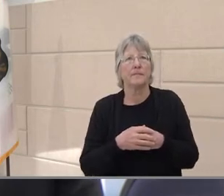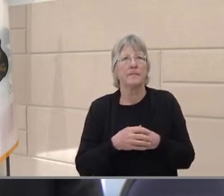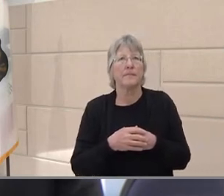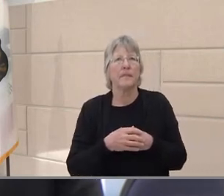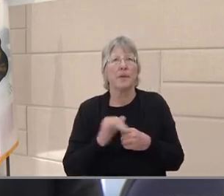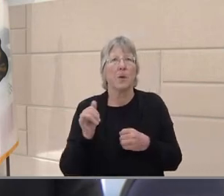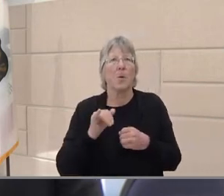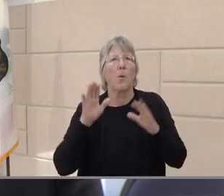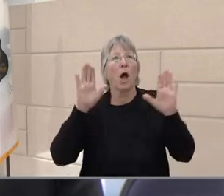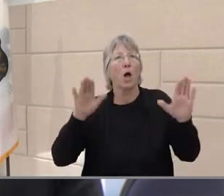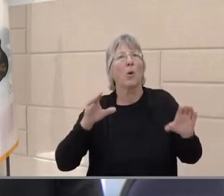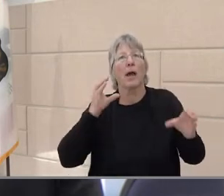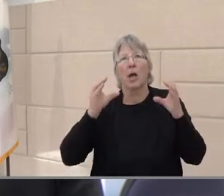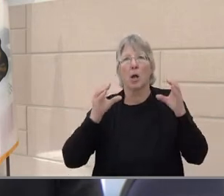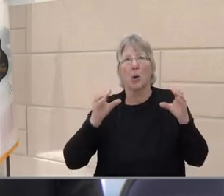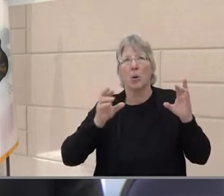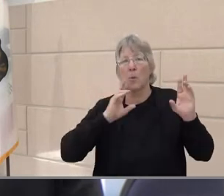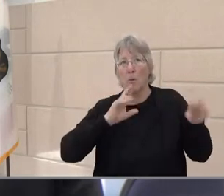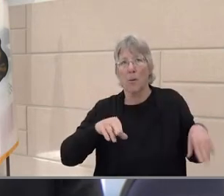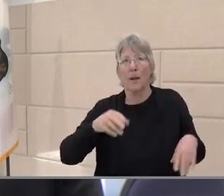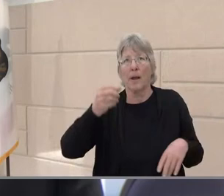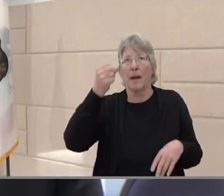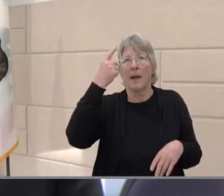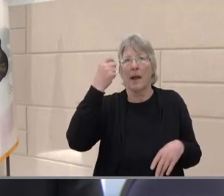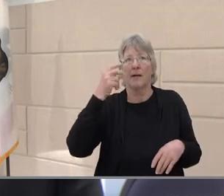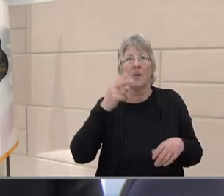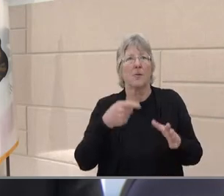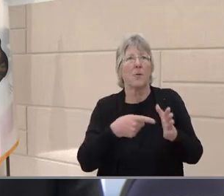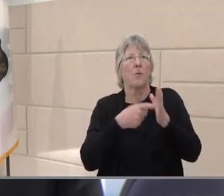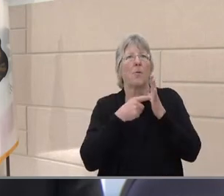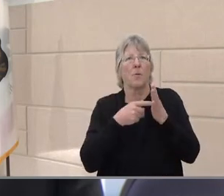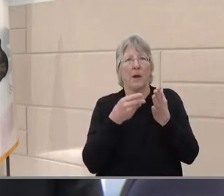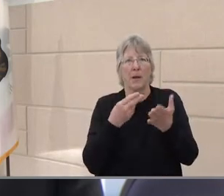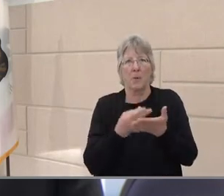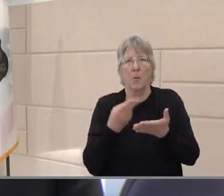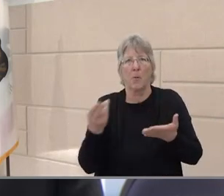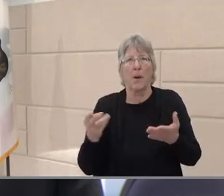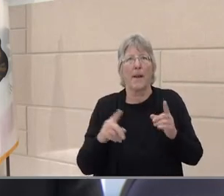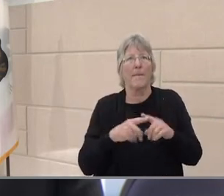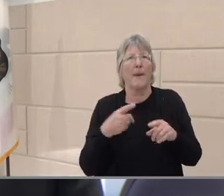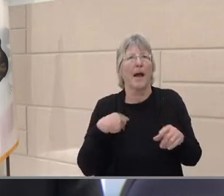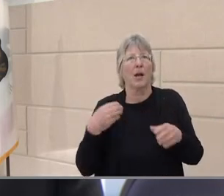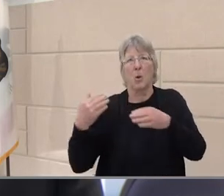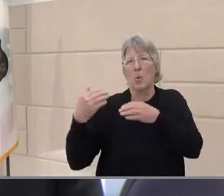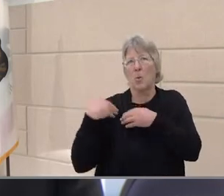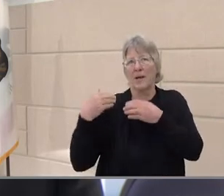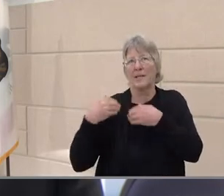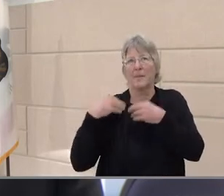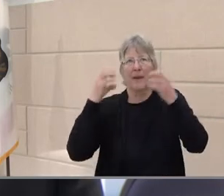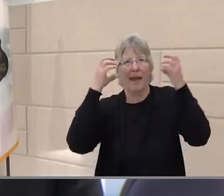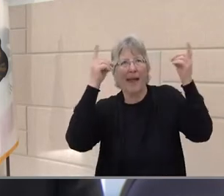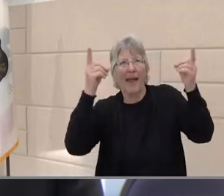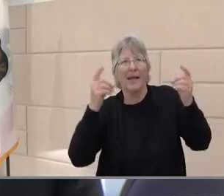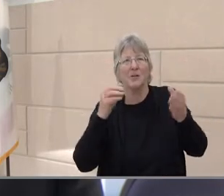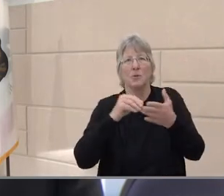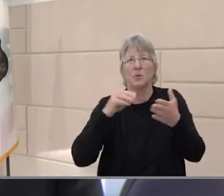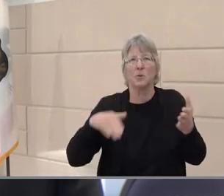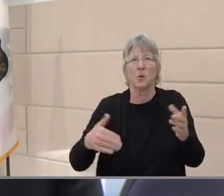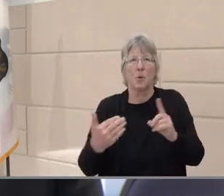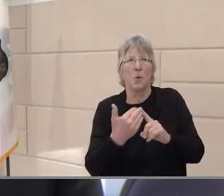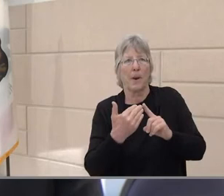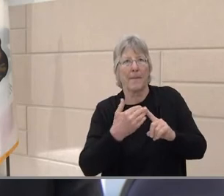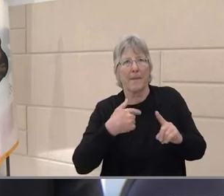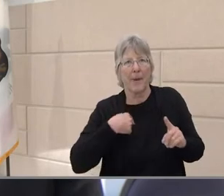របៀបណាទៀតដូច្នេះគឺថារបាយការណ៍តកតងនឹងការផ្សព្វផ្សាយដំណឹងហ្នឹងគឺវាត្រូវការប្រាធន